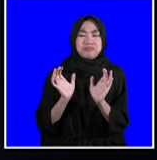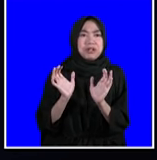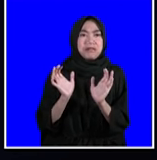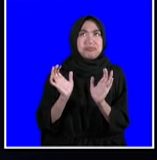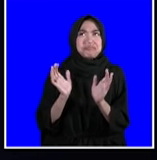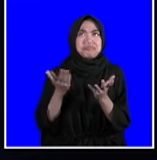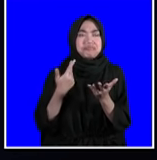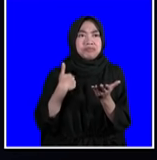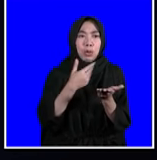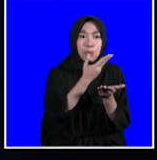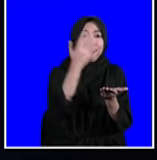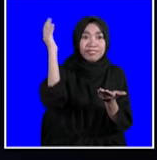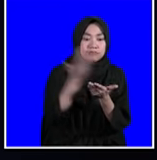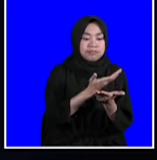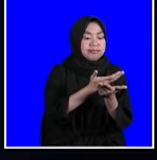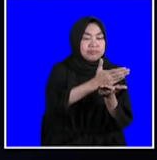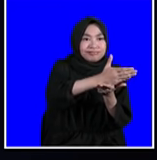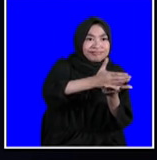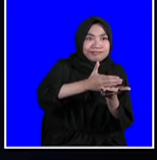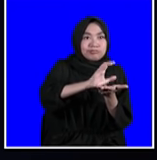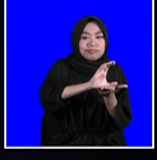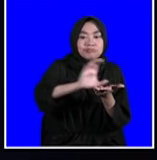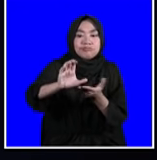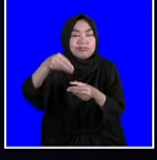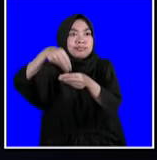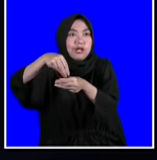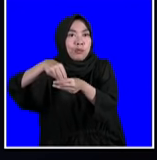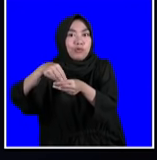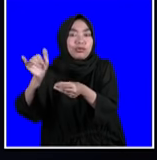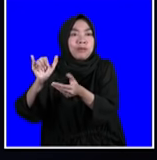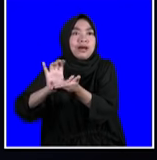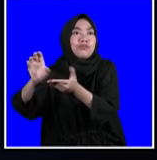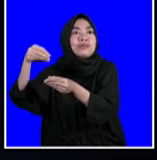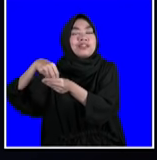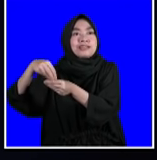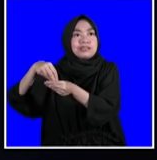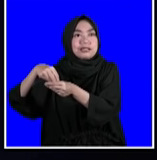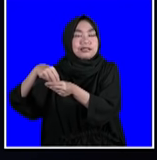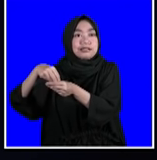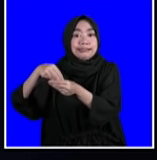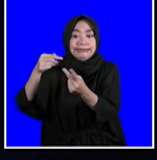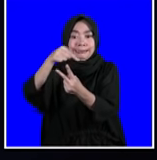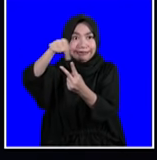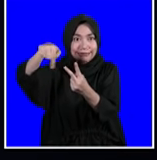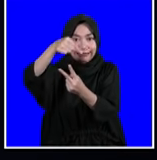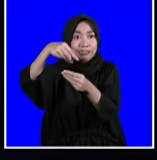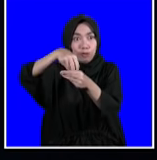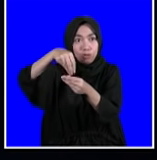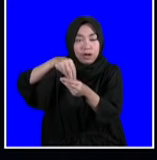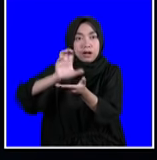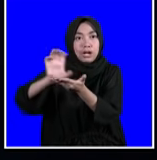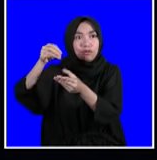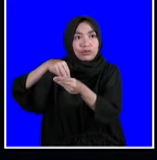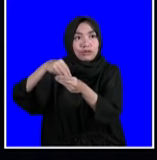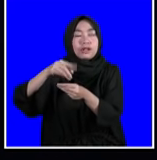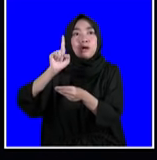sebenarnya mengalokasikan gajinya untuk menabung dan berinvestasi. Nah, tabungan dan investasinya ini bisa